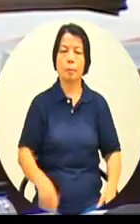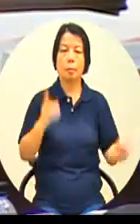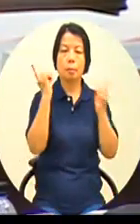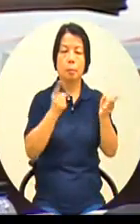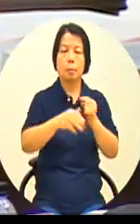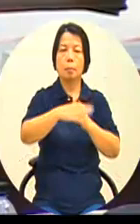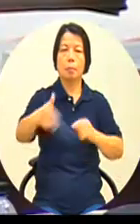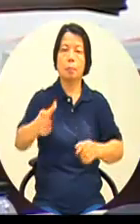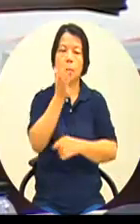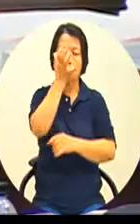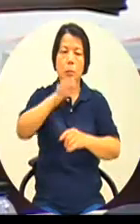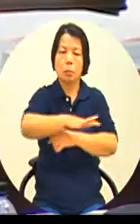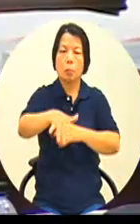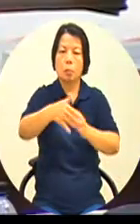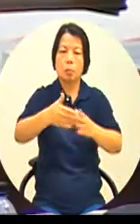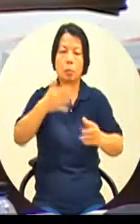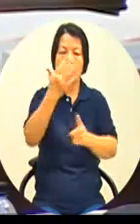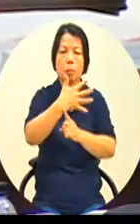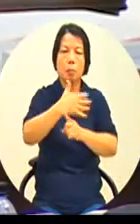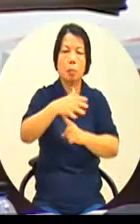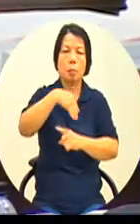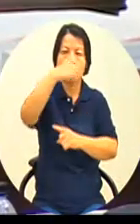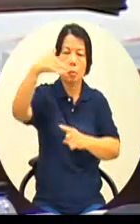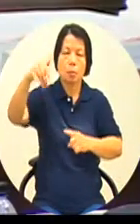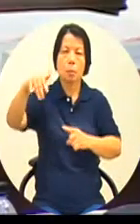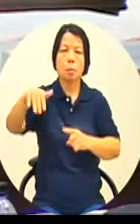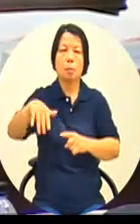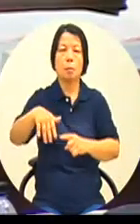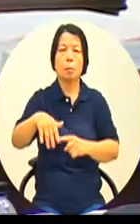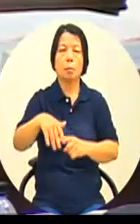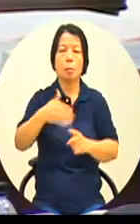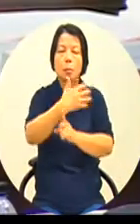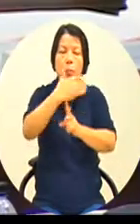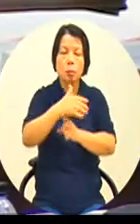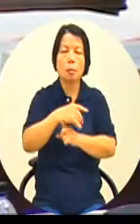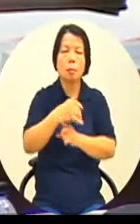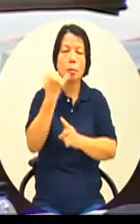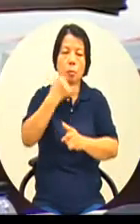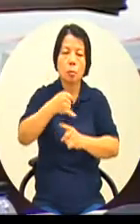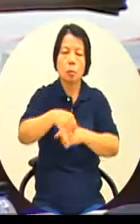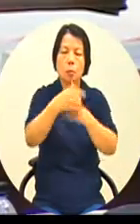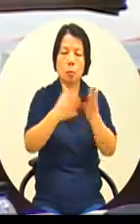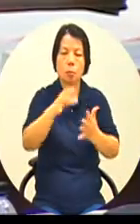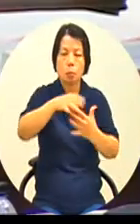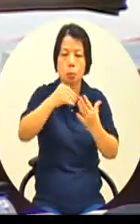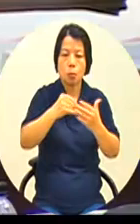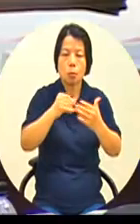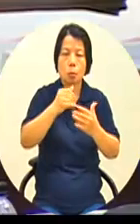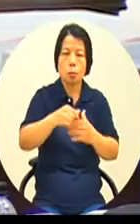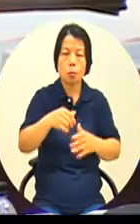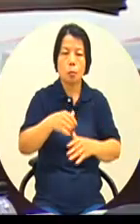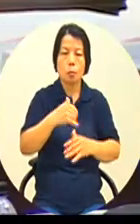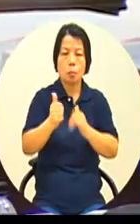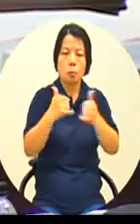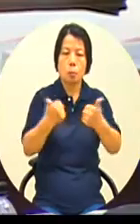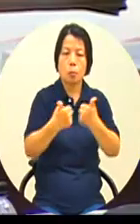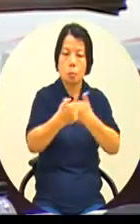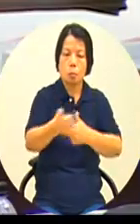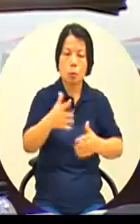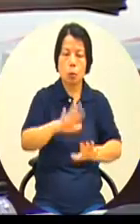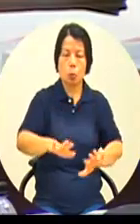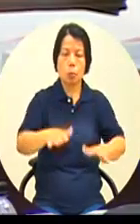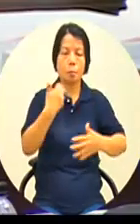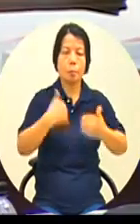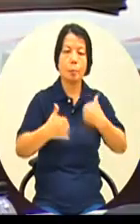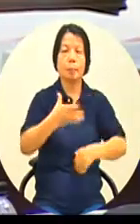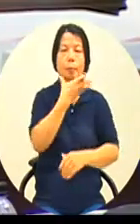盐城旗津这一区选出来的议员，我非常的高兴，也感觉到非常的幸福，在